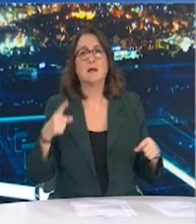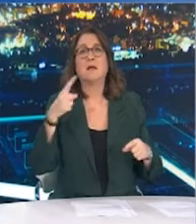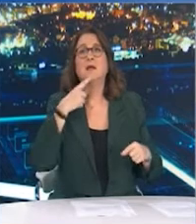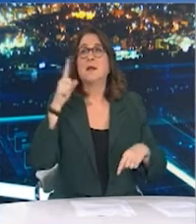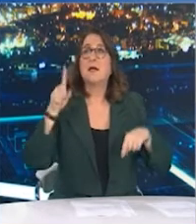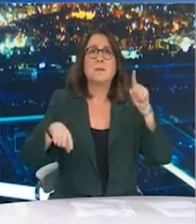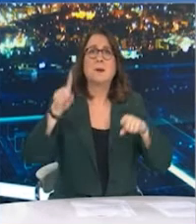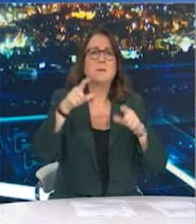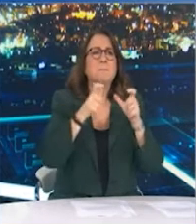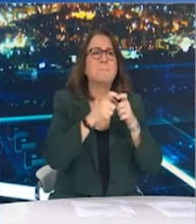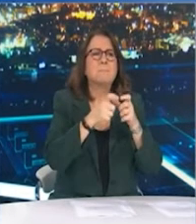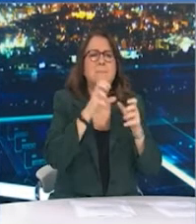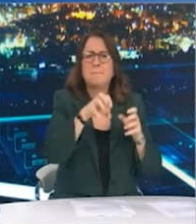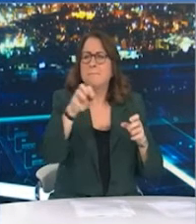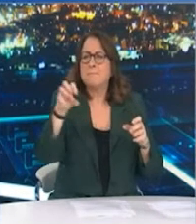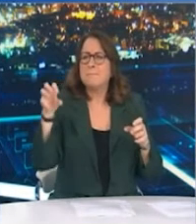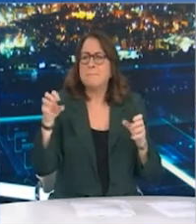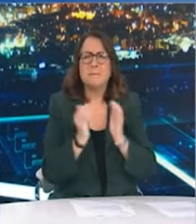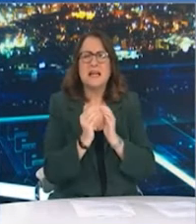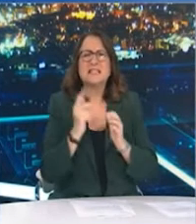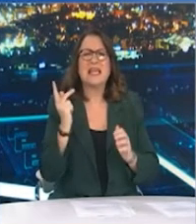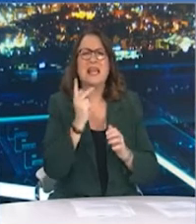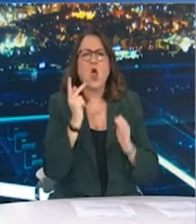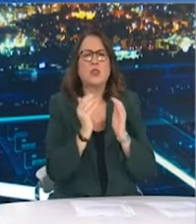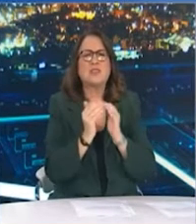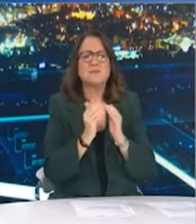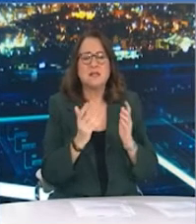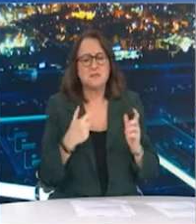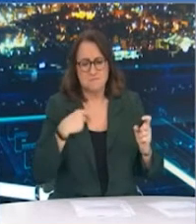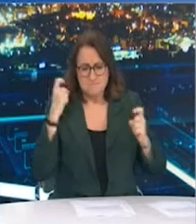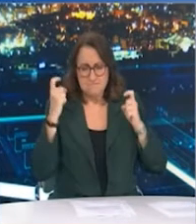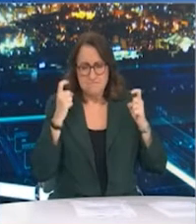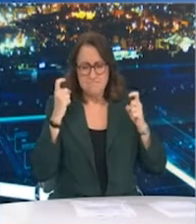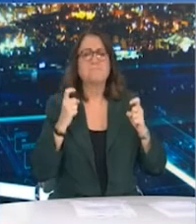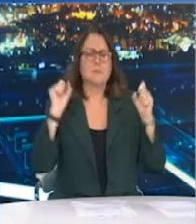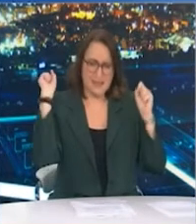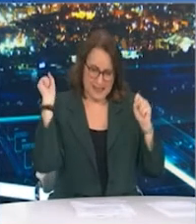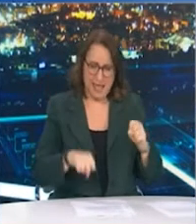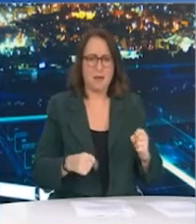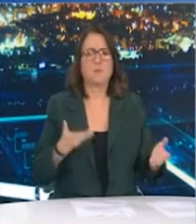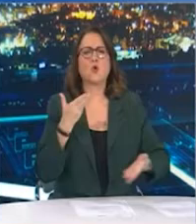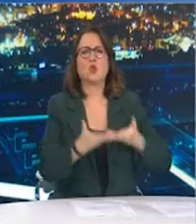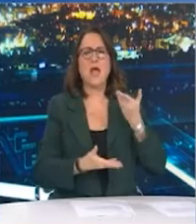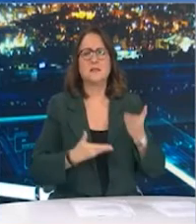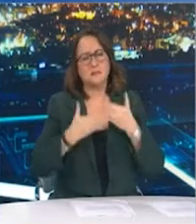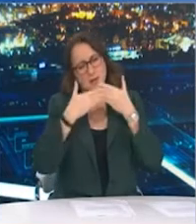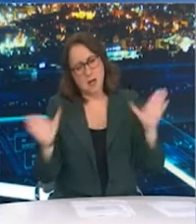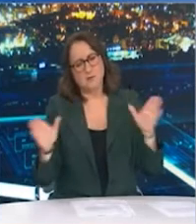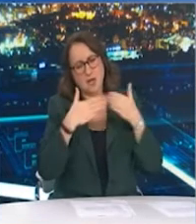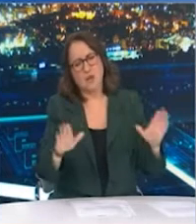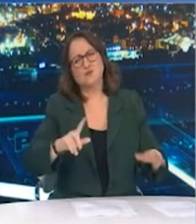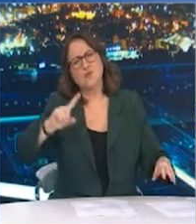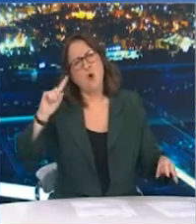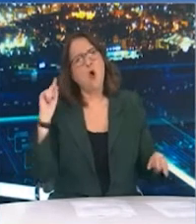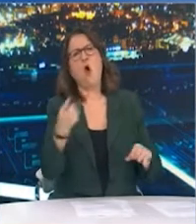αριθμό μαθητών. Για όλους τους παραπάνω λόγους, η Επιτροπή μας εισηγήθηκε να λειτουργήσει κανονικά η πρωτοβάθμια εκπαίδευση